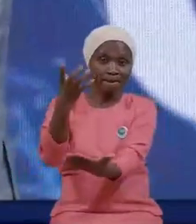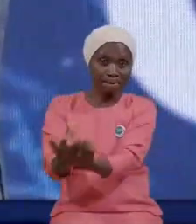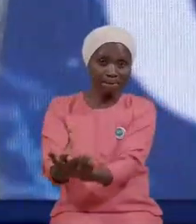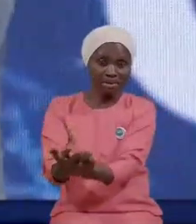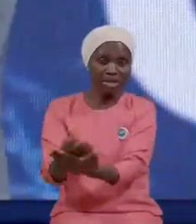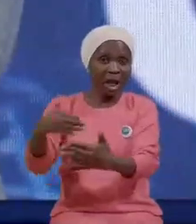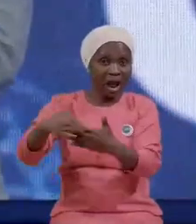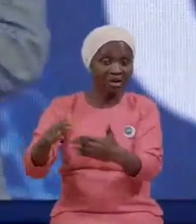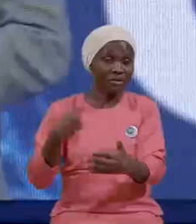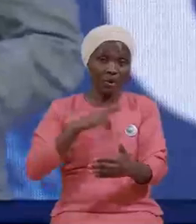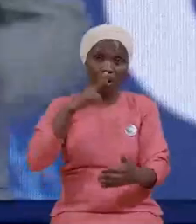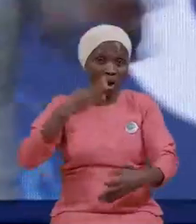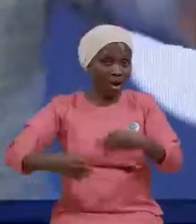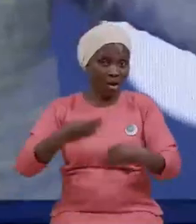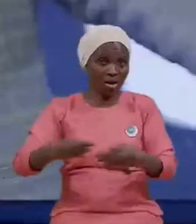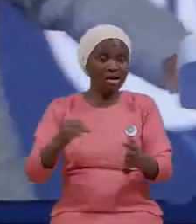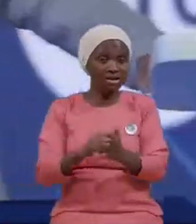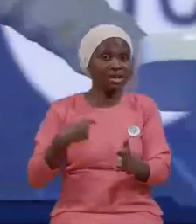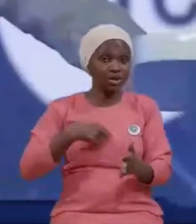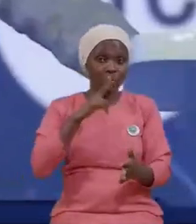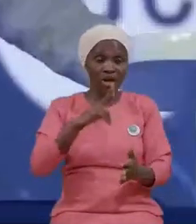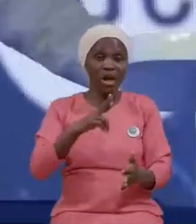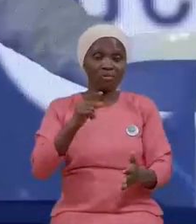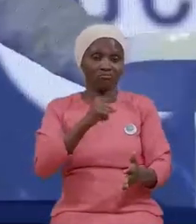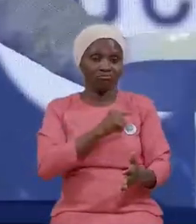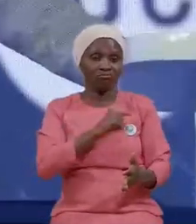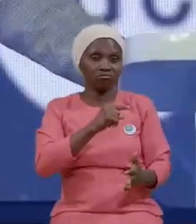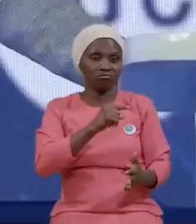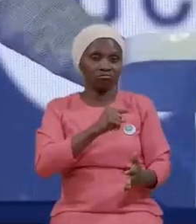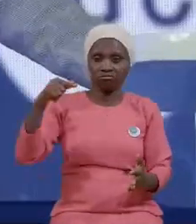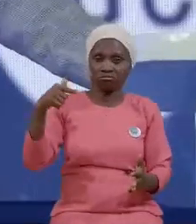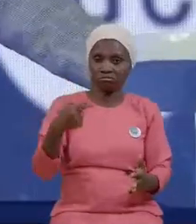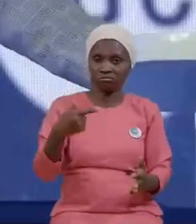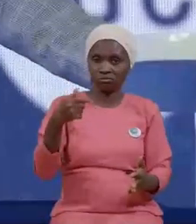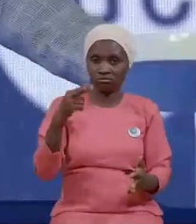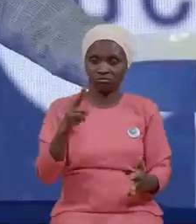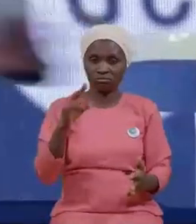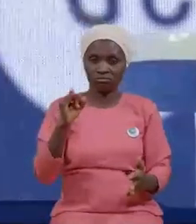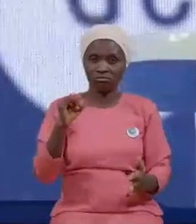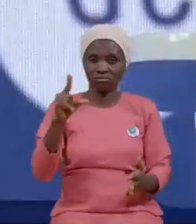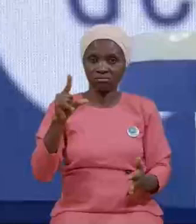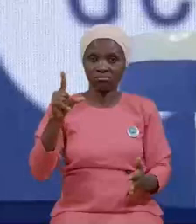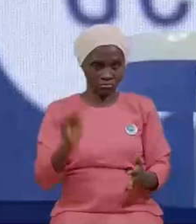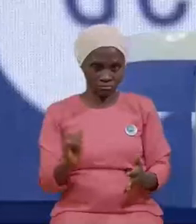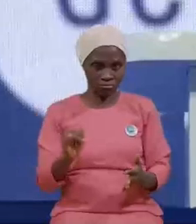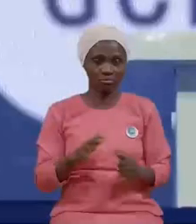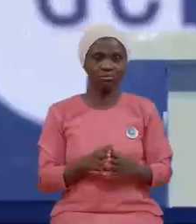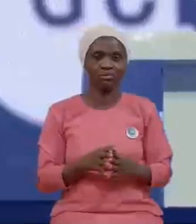nous irons en prison après être jugés, coupables et condamnés.